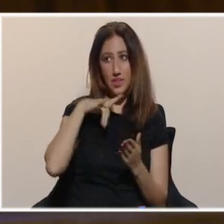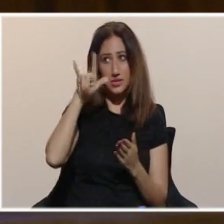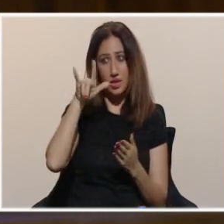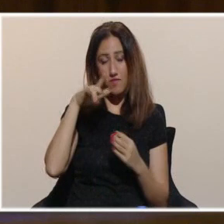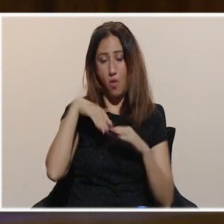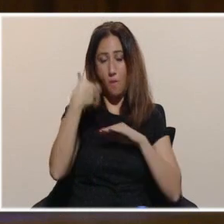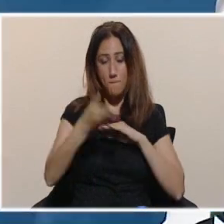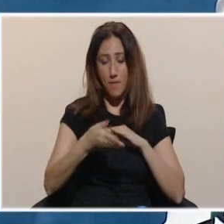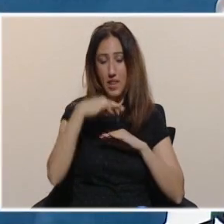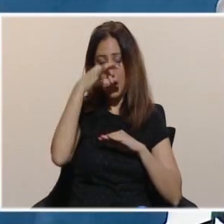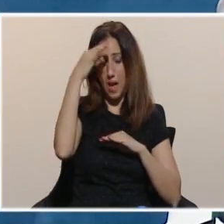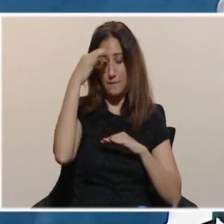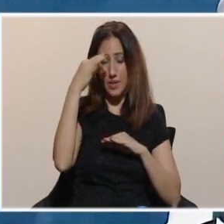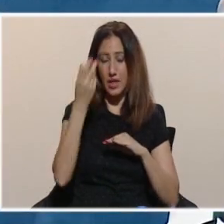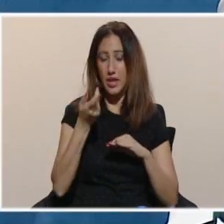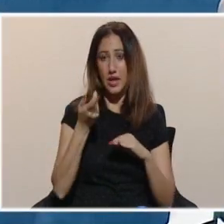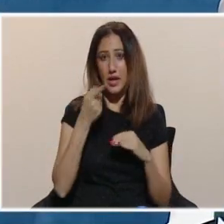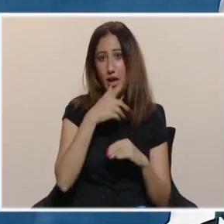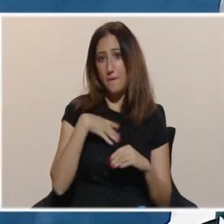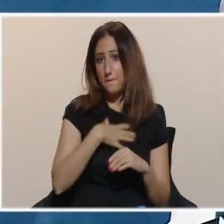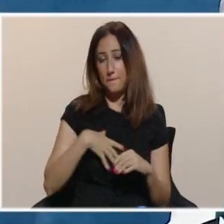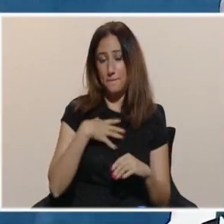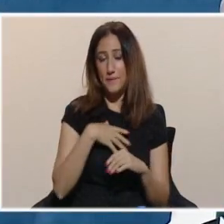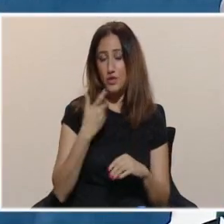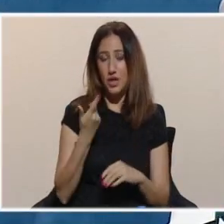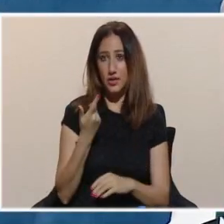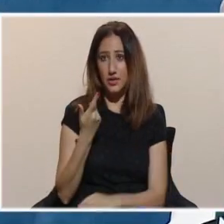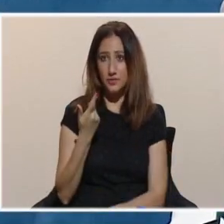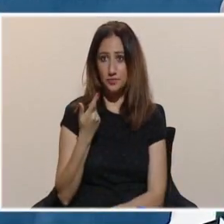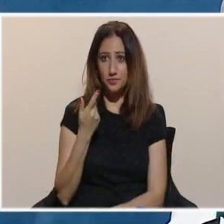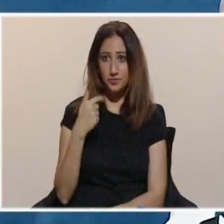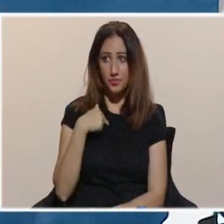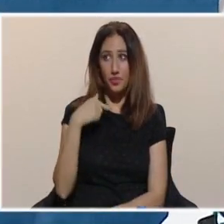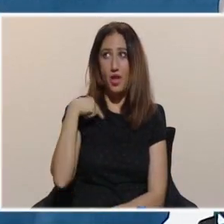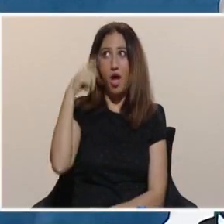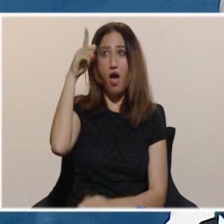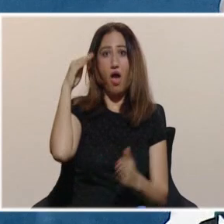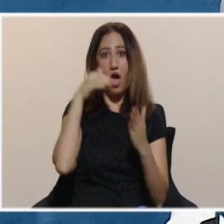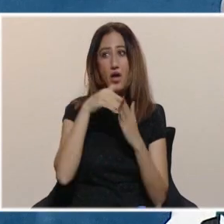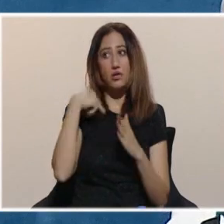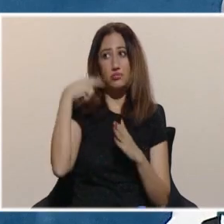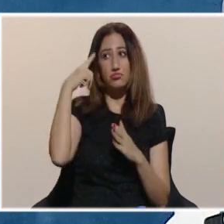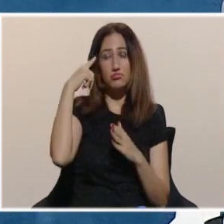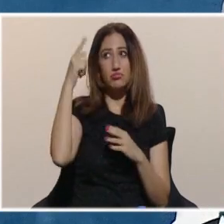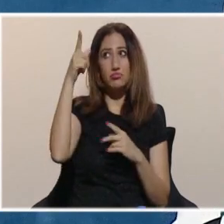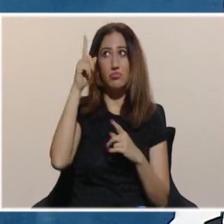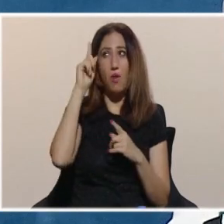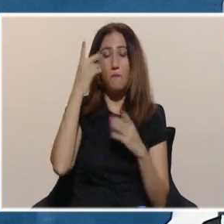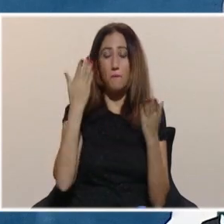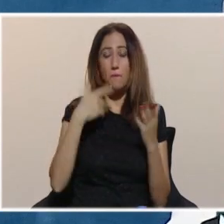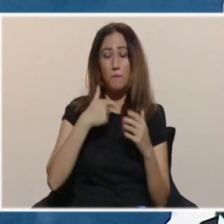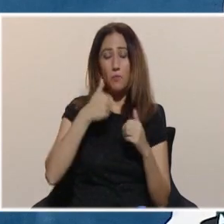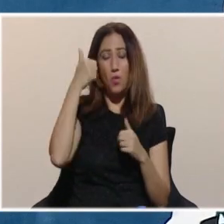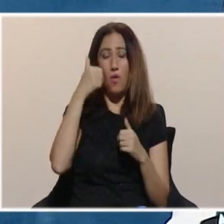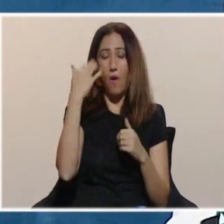العملية في أمريكا. لا بص، هو كان آخر أمل ليا، بس أنا كان عندي إحساس